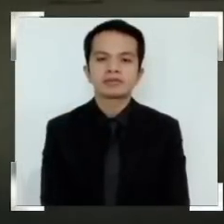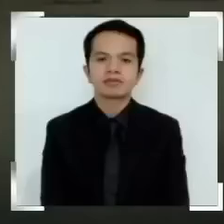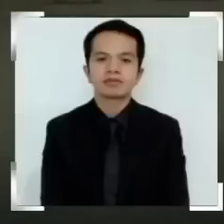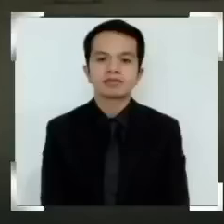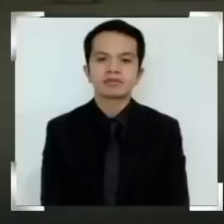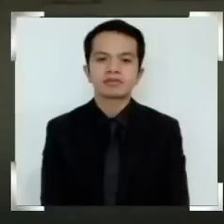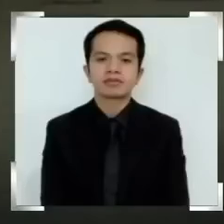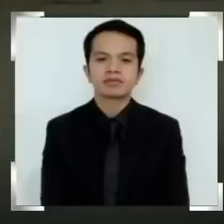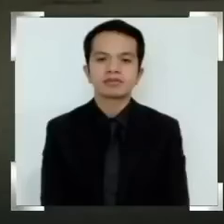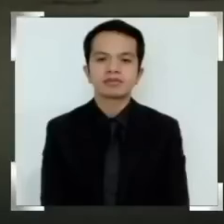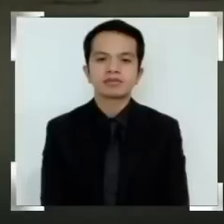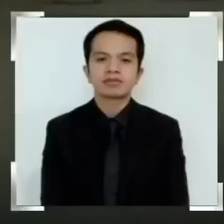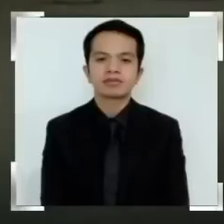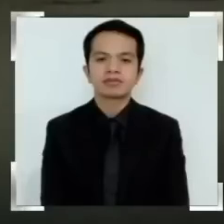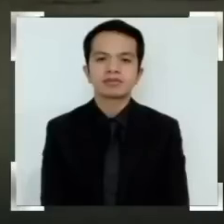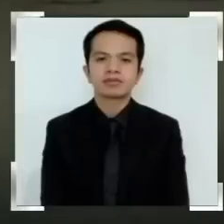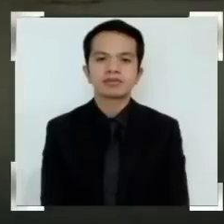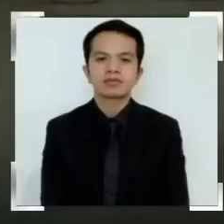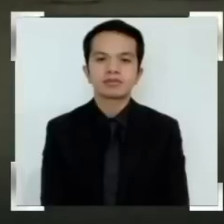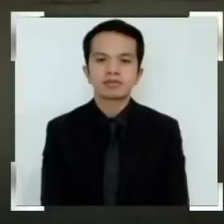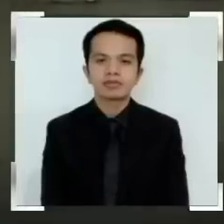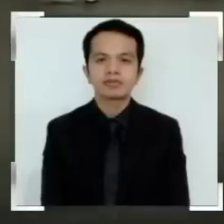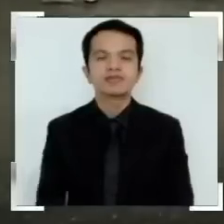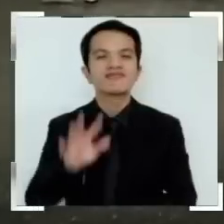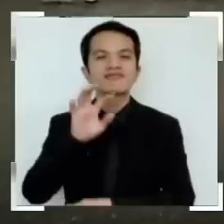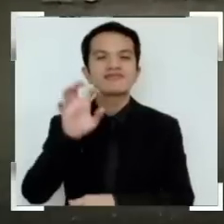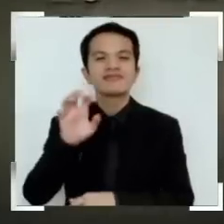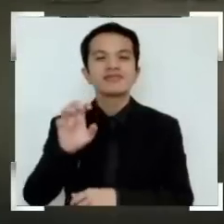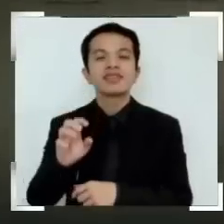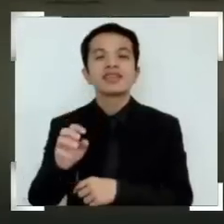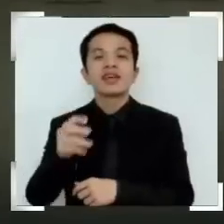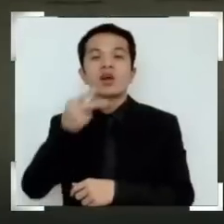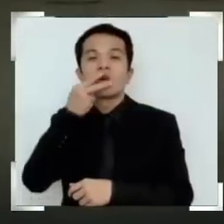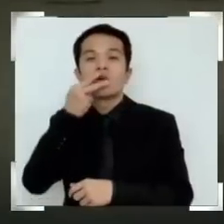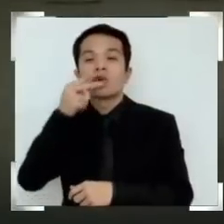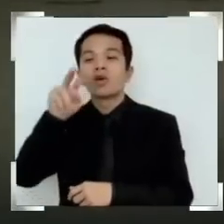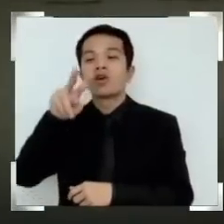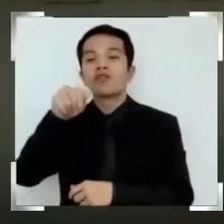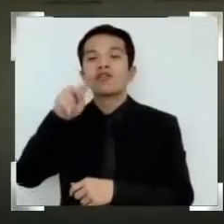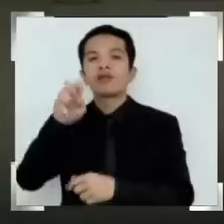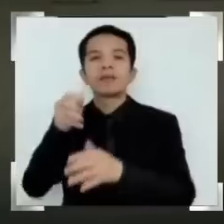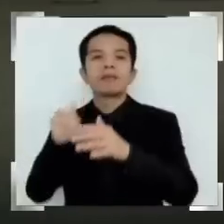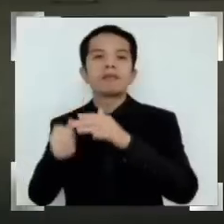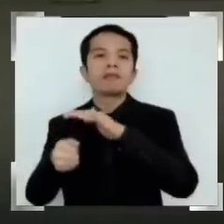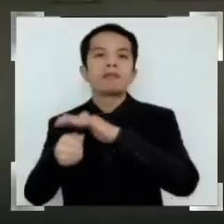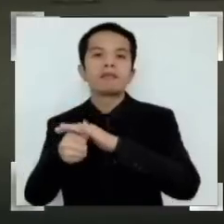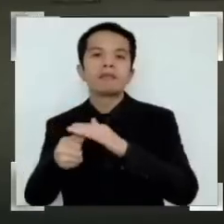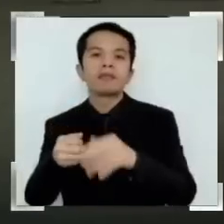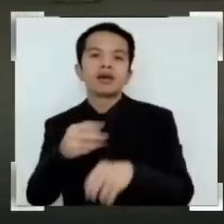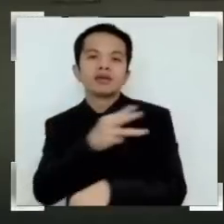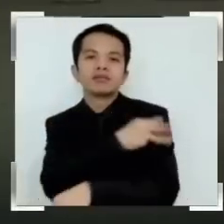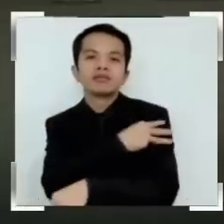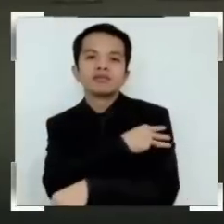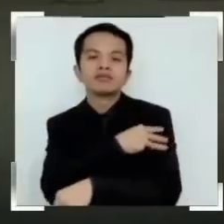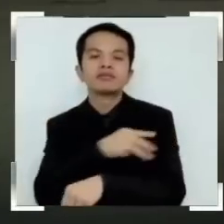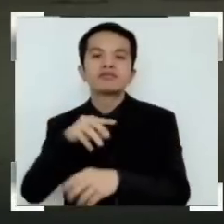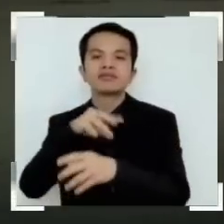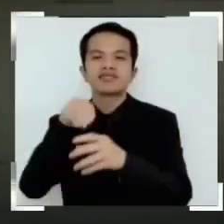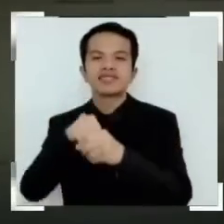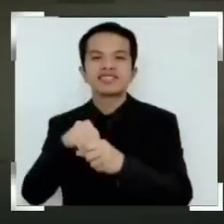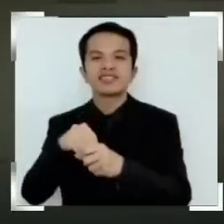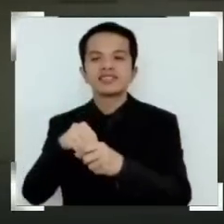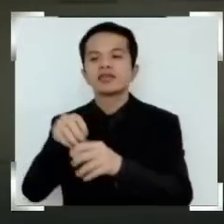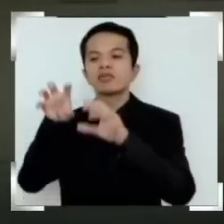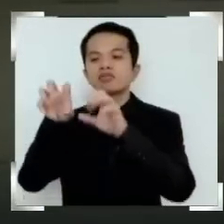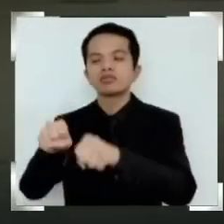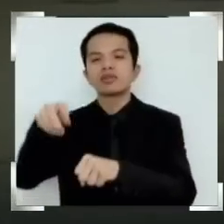Halos 200 peraso ng e-cigarette o vape na may lamang marijuana ang nasabat ng PDEA at Customs sa Philpost dito sa Pasay